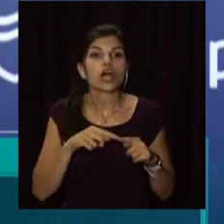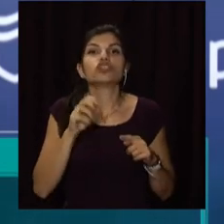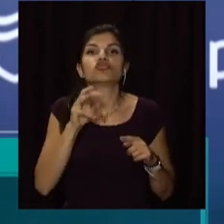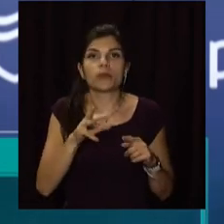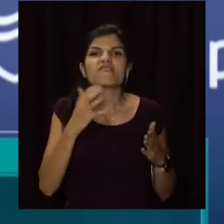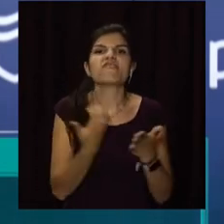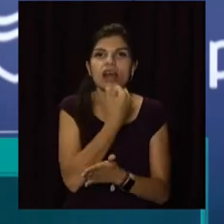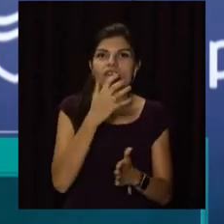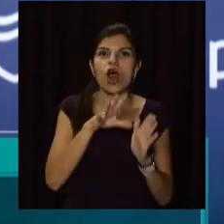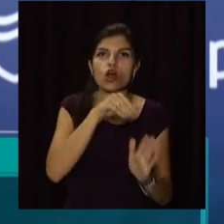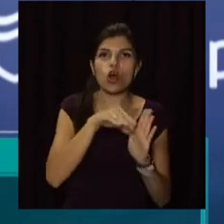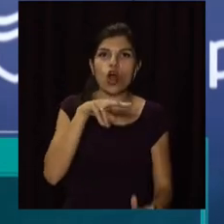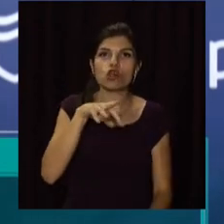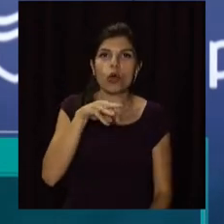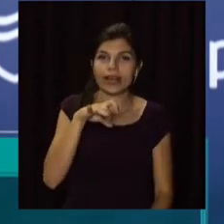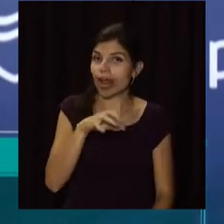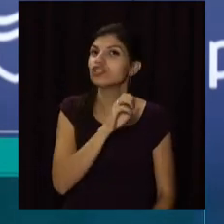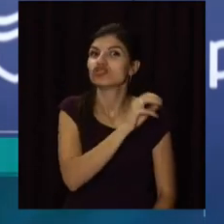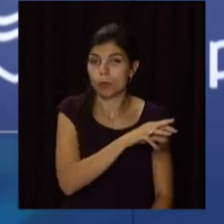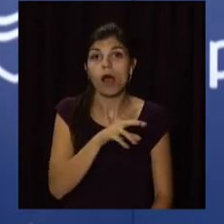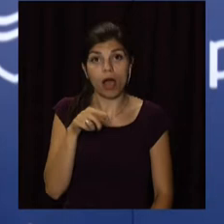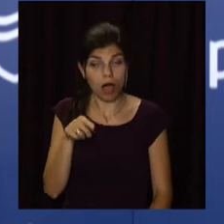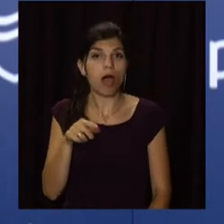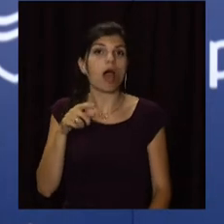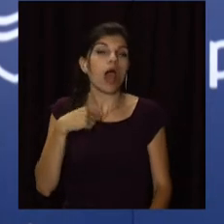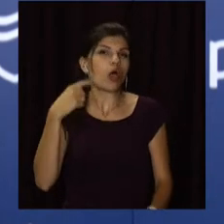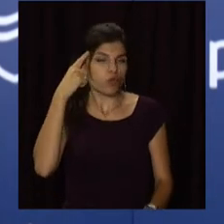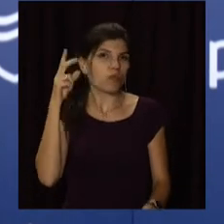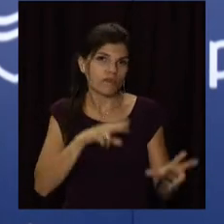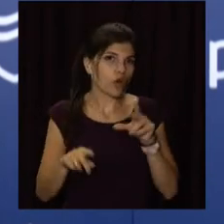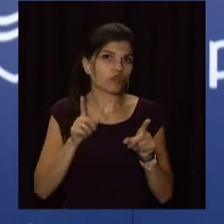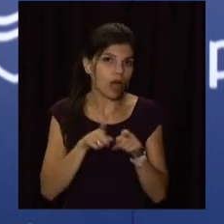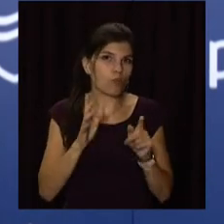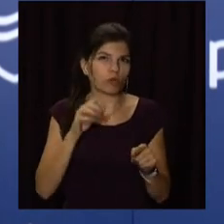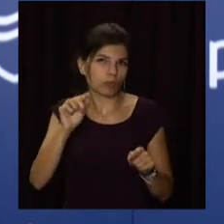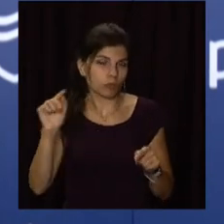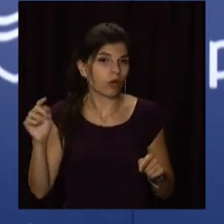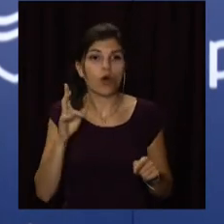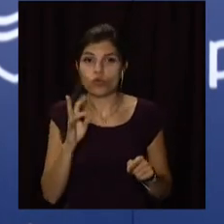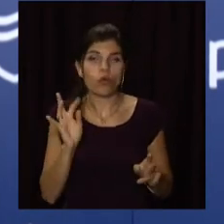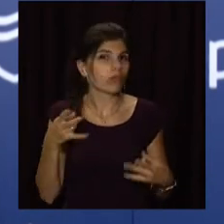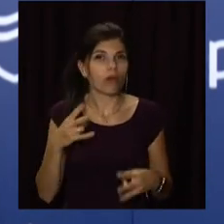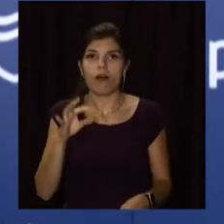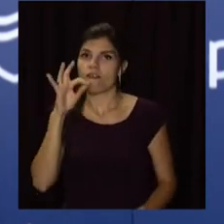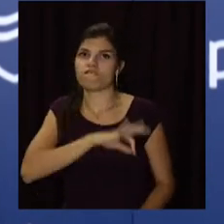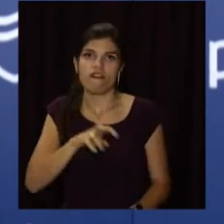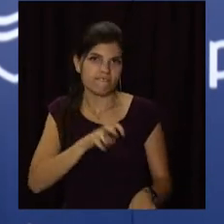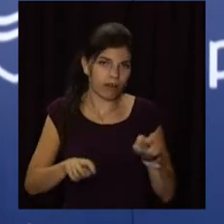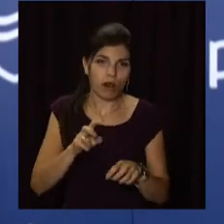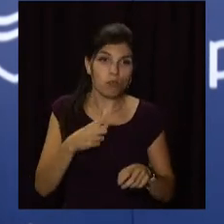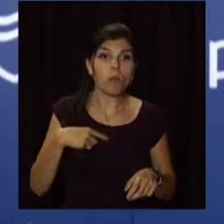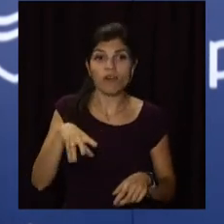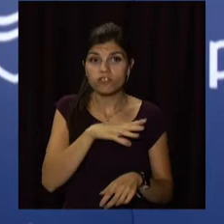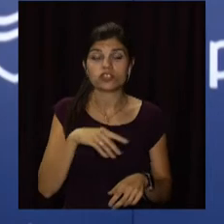лотерею. Сподіваємося, що такого буде відбуватись досить часто, але, знову ж таки, не потрібно зловживати, тому що ми всі, як